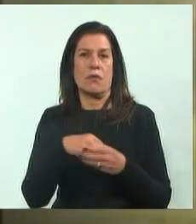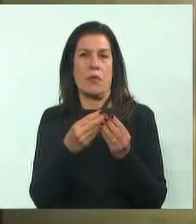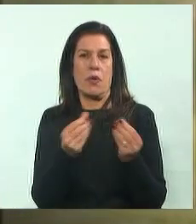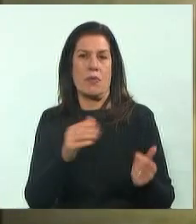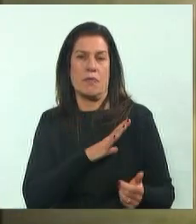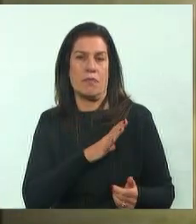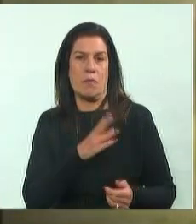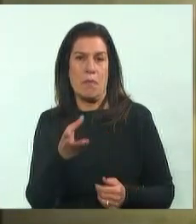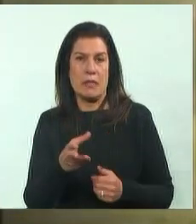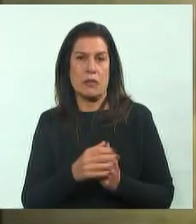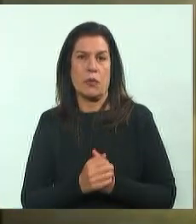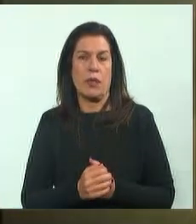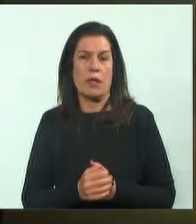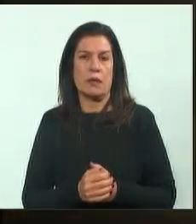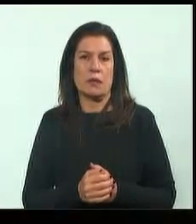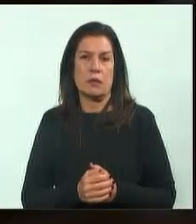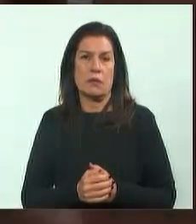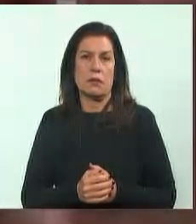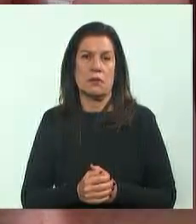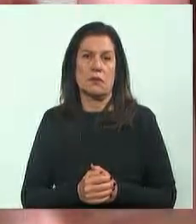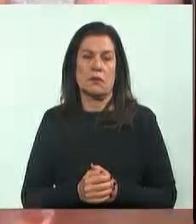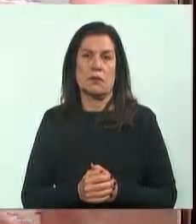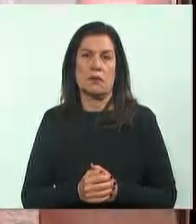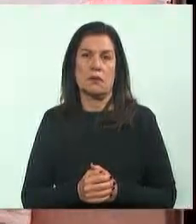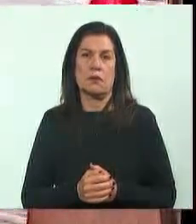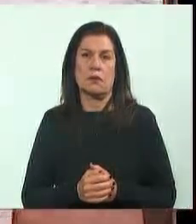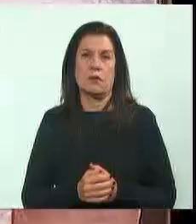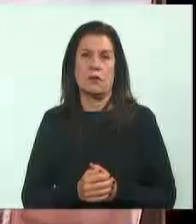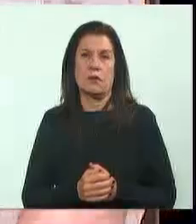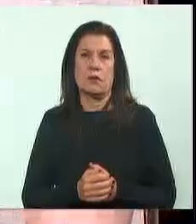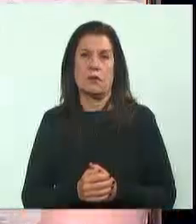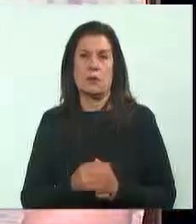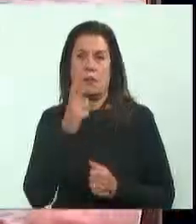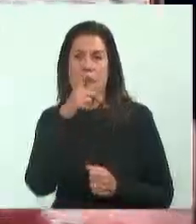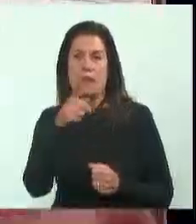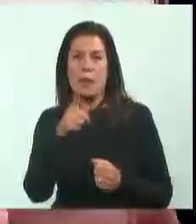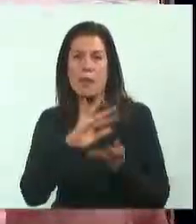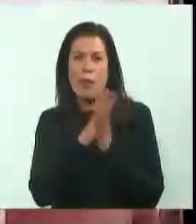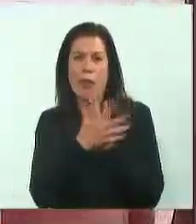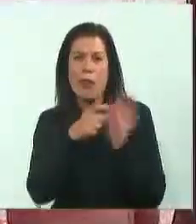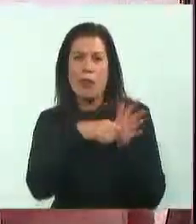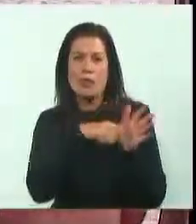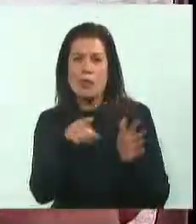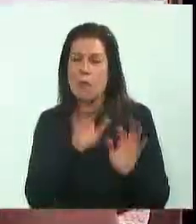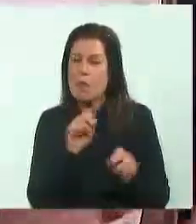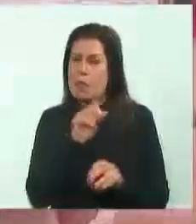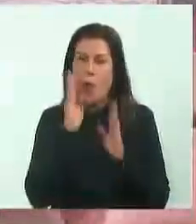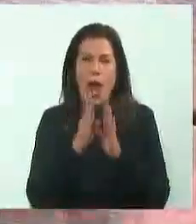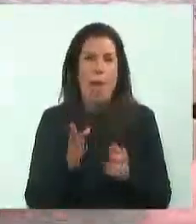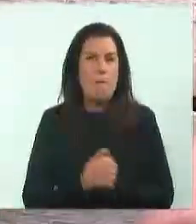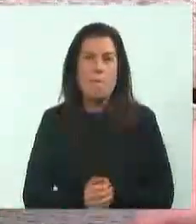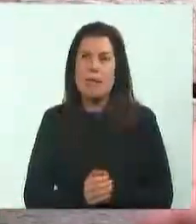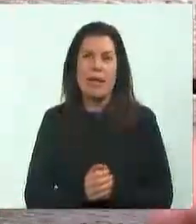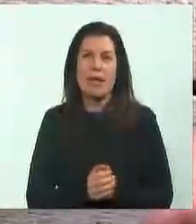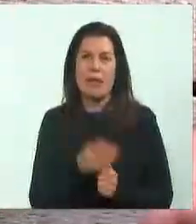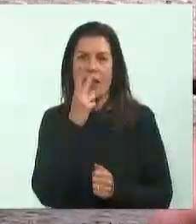enough to kill her. And she had taken eight. הפוטושופ הזה, זה לא יומן הדבר הזה, אה? בחזרה לפוסט המזויף של מירי